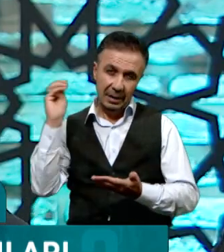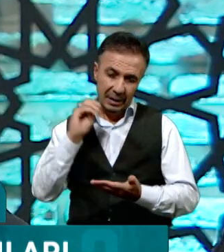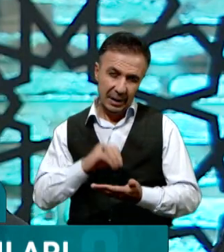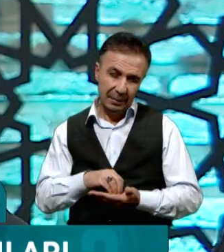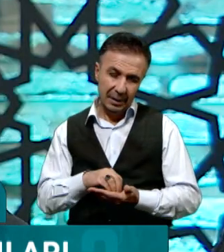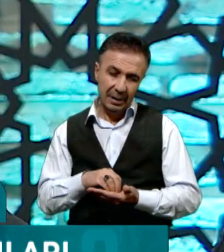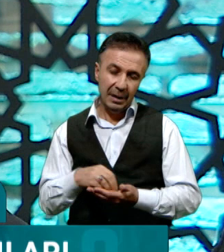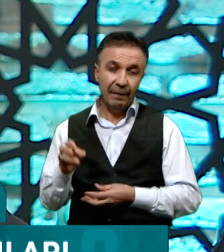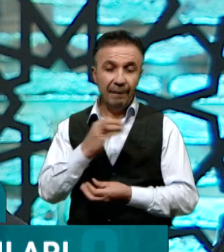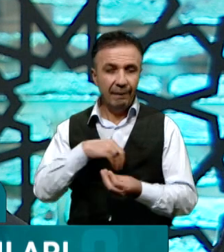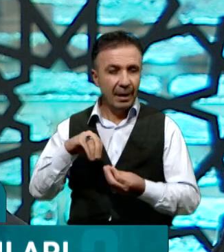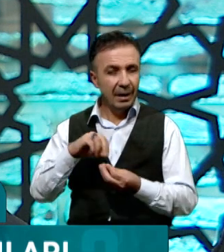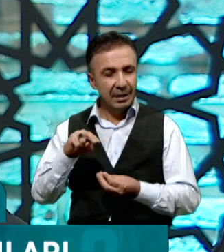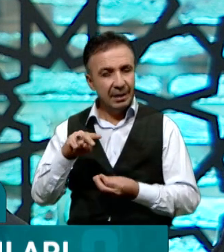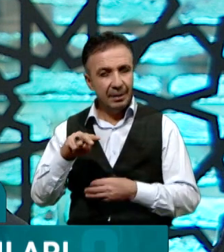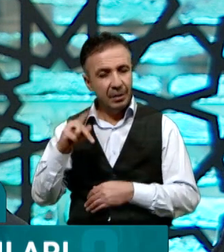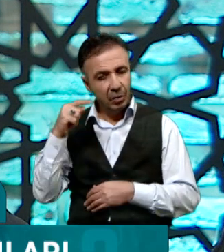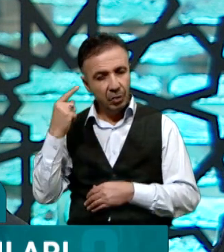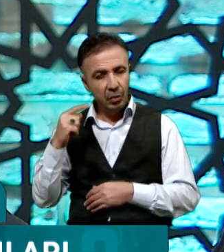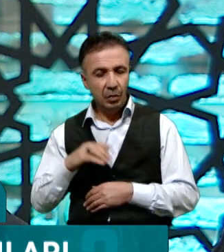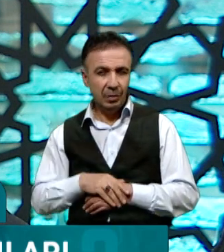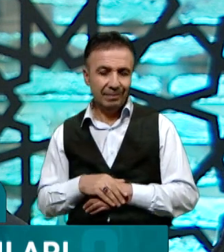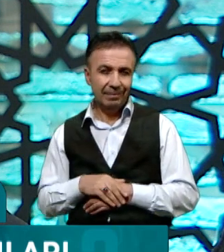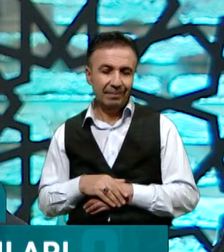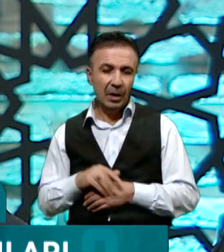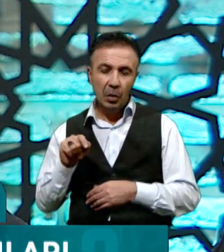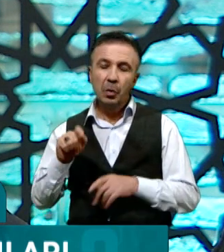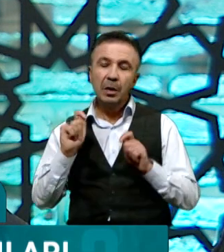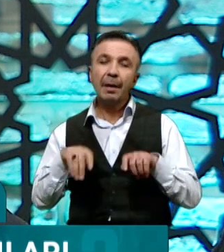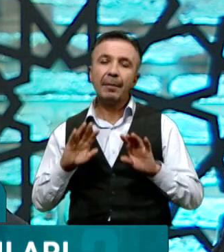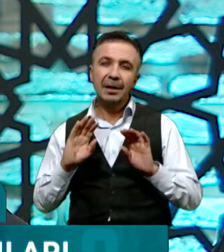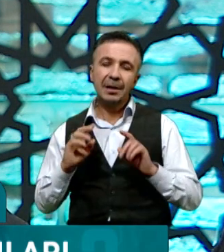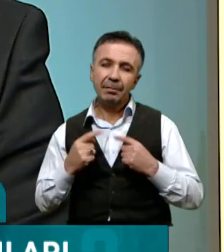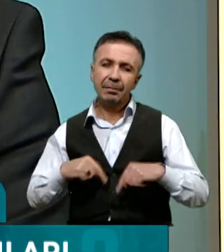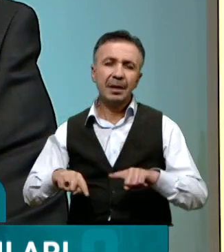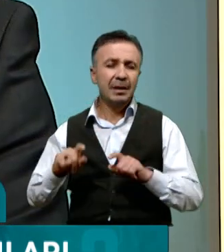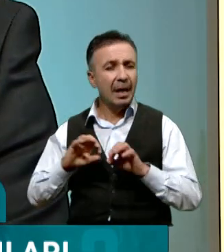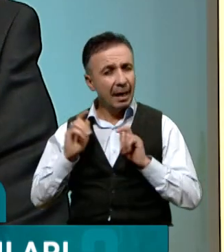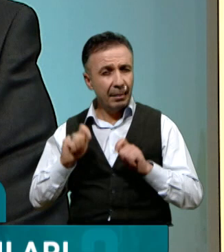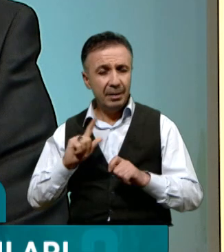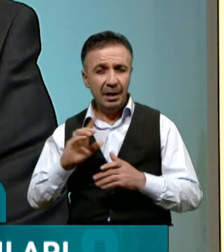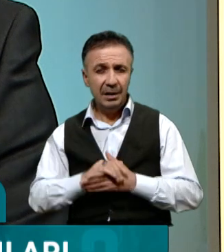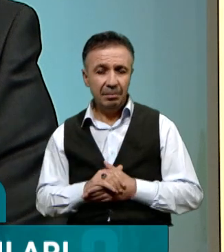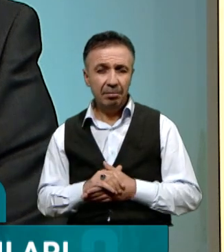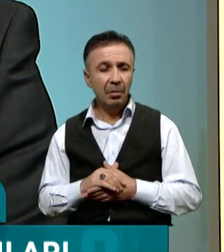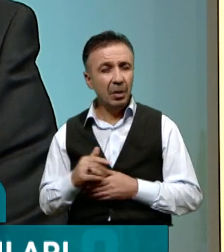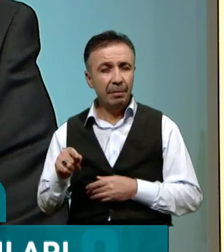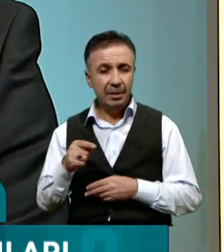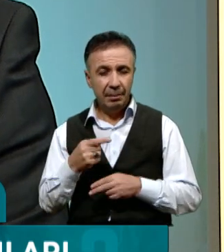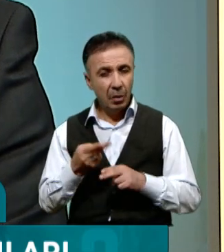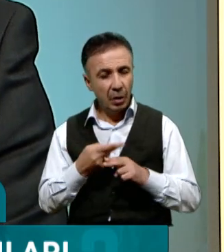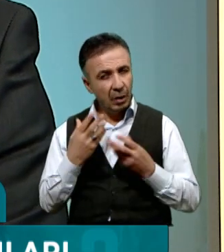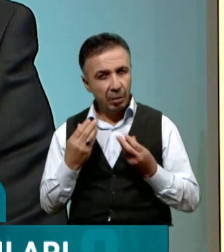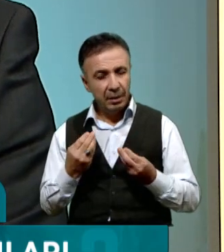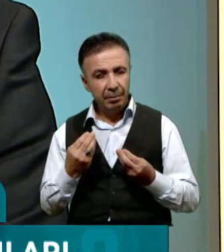ederdi? Faiz olur. Faiz gibi kabul ederdi. Yani bunu yapmazdı. O zaman biz de ne yapacağız? Onlar bizim örneklerimizse biz de lütfen